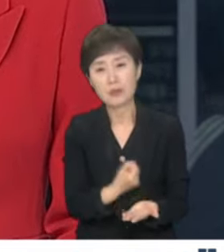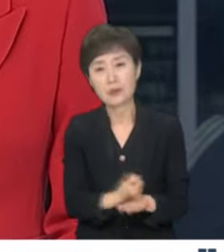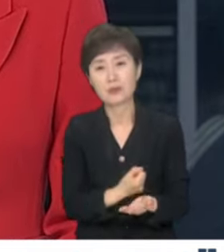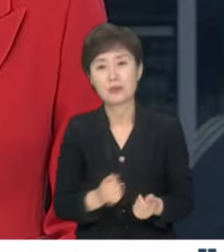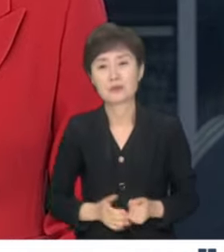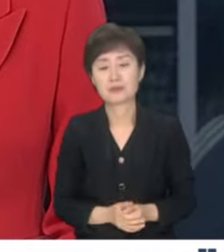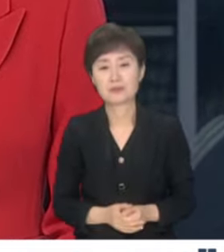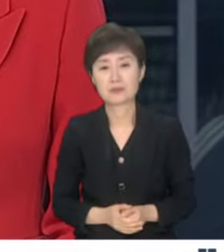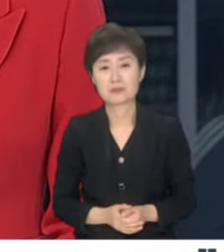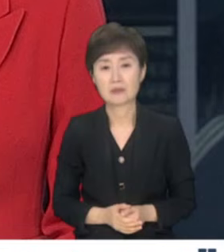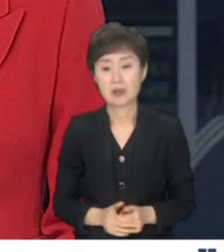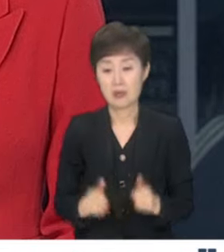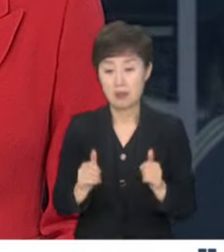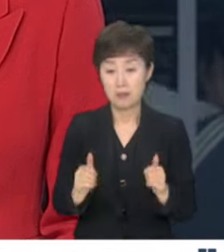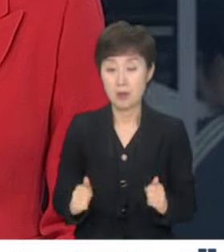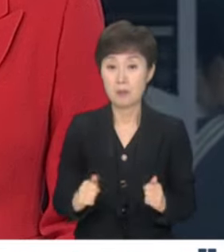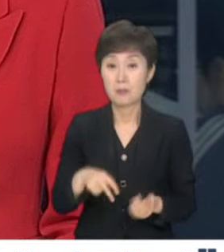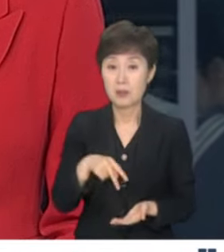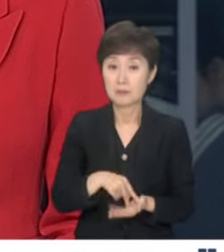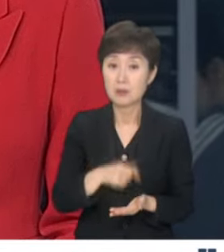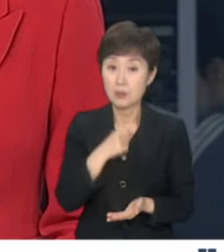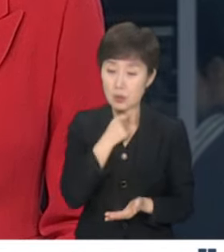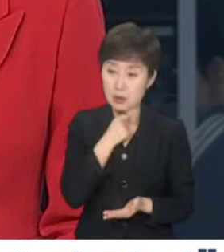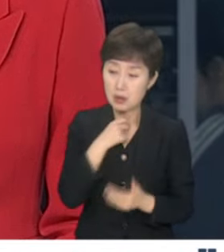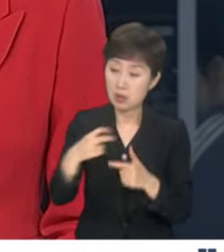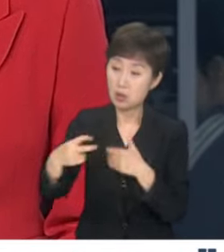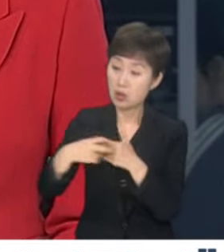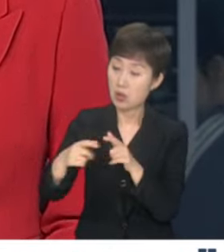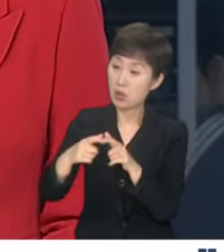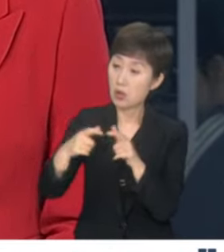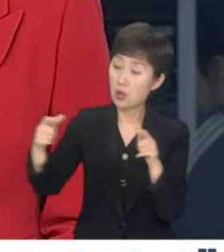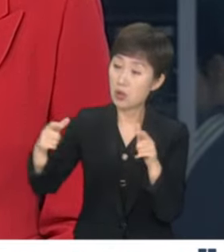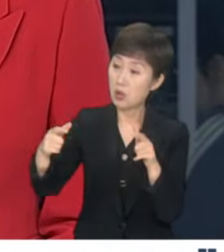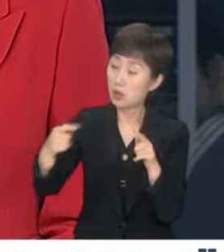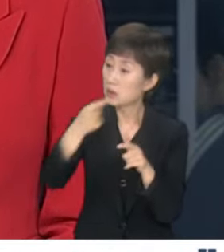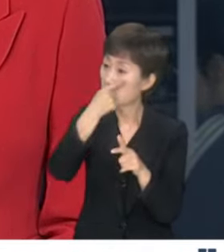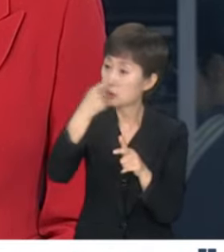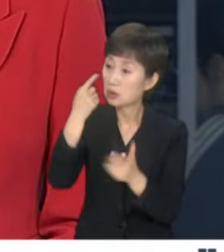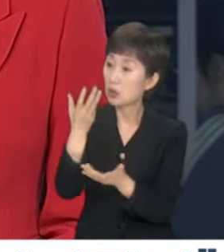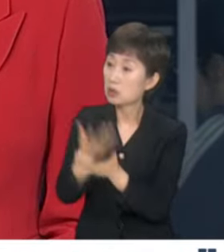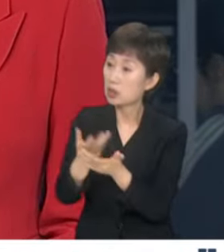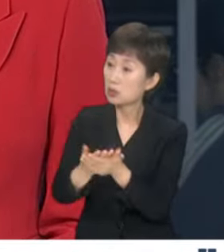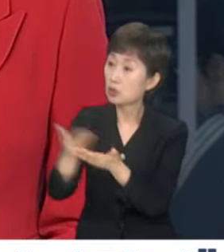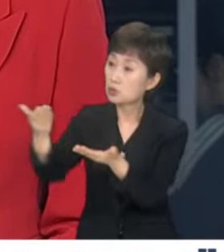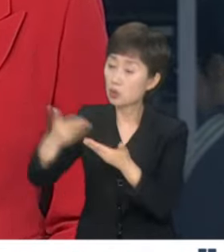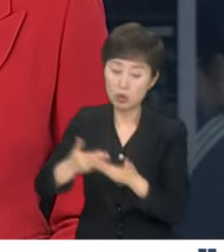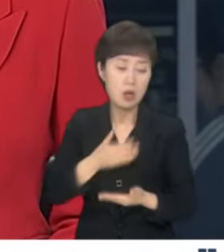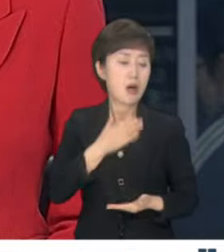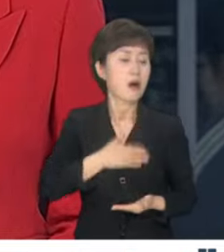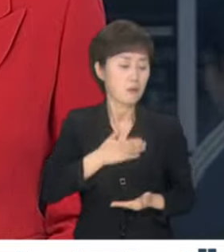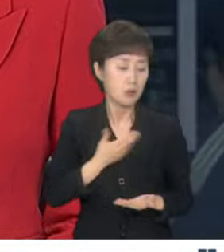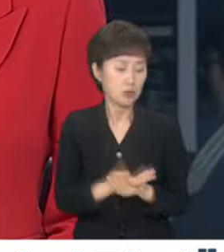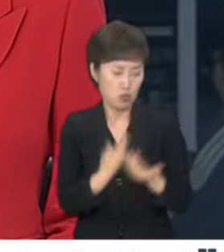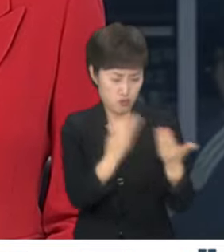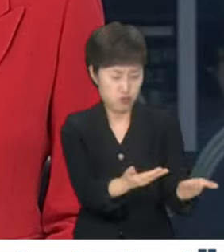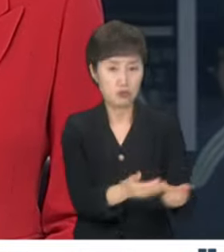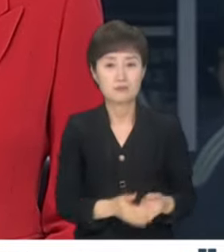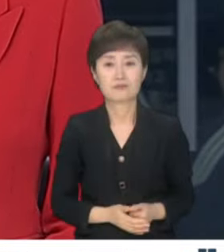밝혔는데요. 법원에서 요구한 의대 증원 근거 자료를 모두 충실하게 제출하겠다고 밝혔습니다. 홍소연